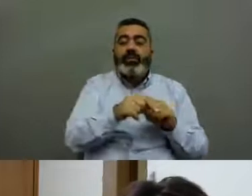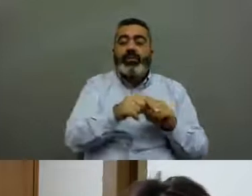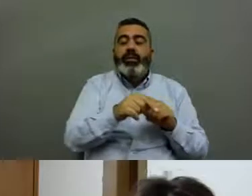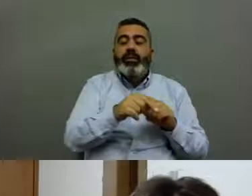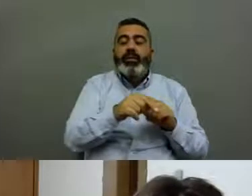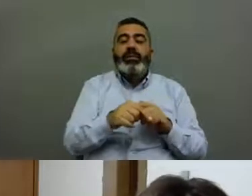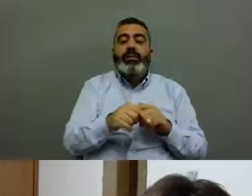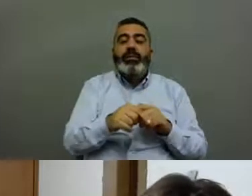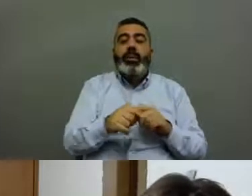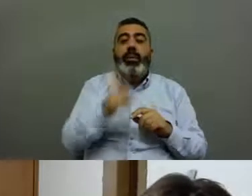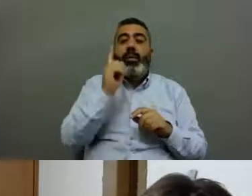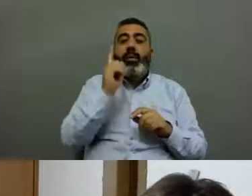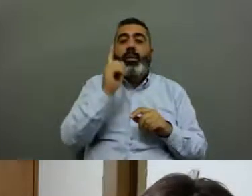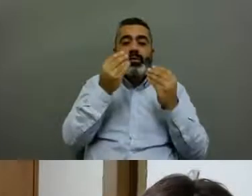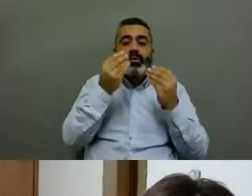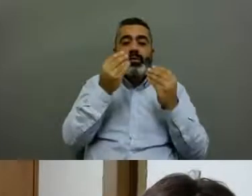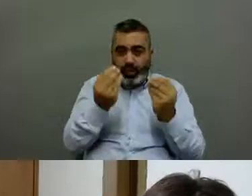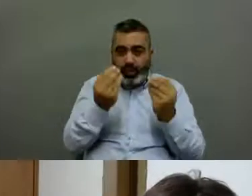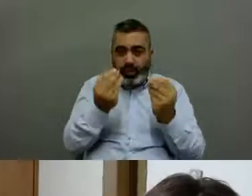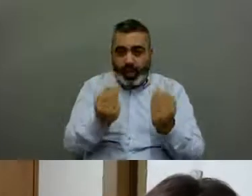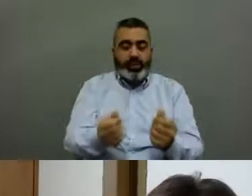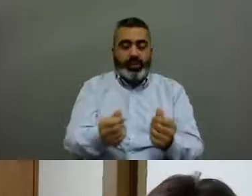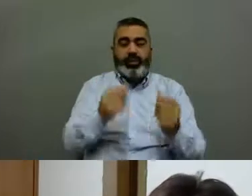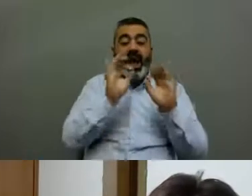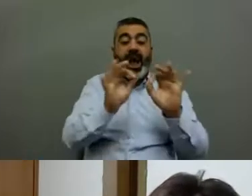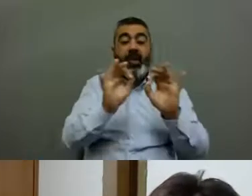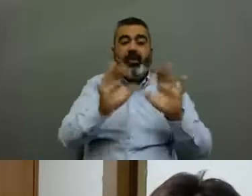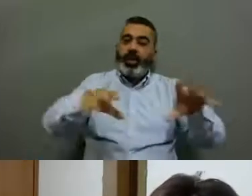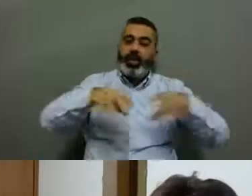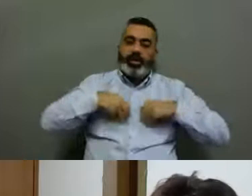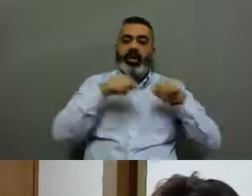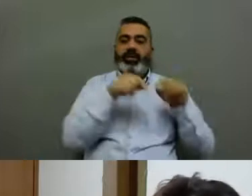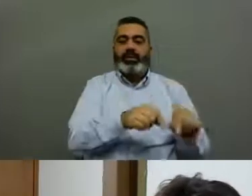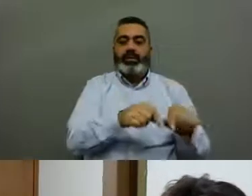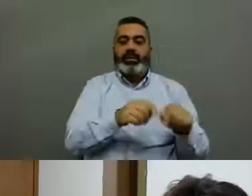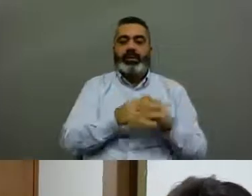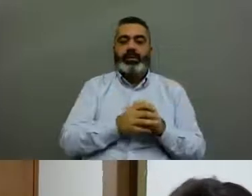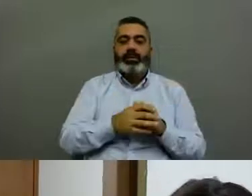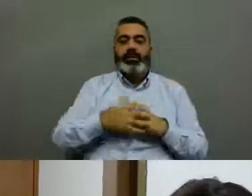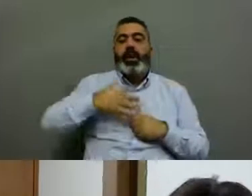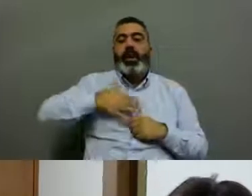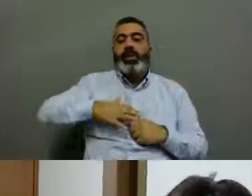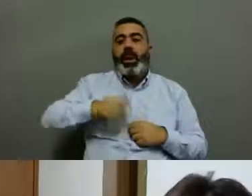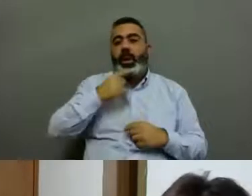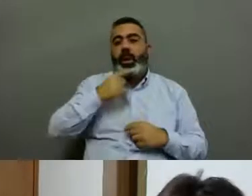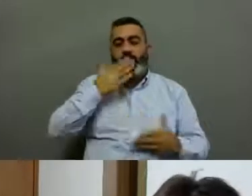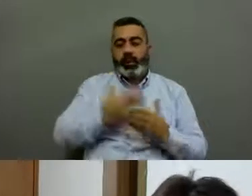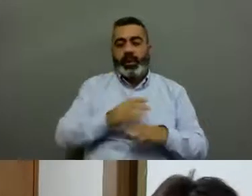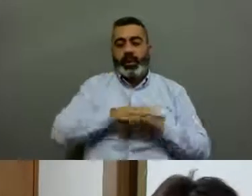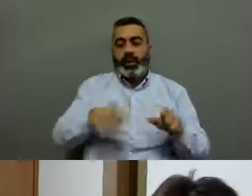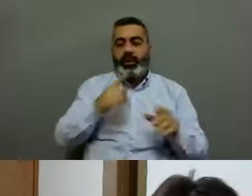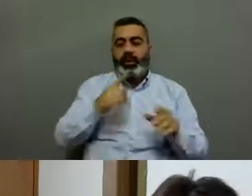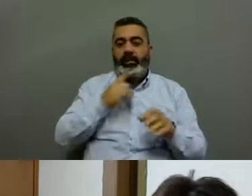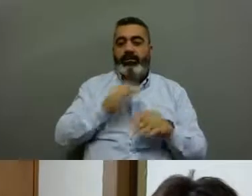νέα και ίσως και τη μόνη μορφή κανονικότητας. Θα ήθελα εδώ να σταματήσω και να δώσω το λόγο